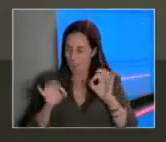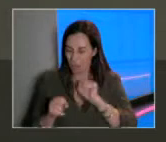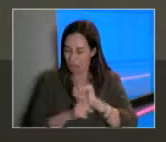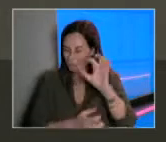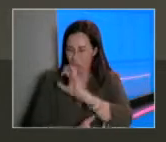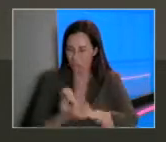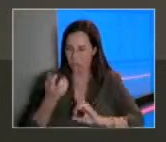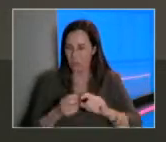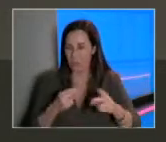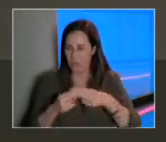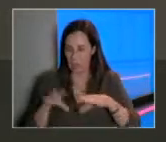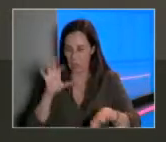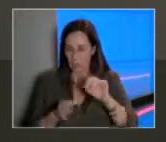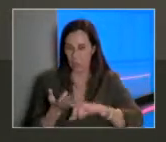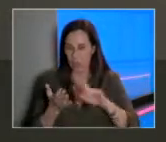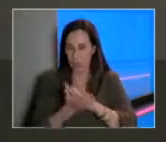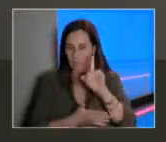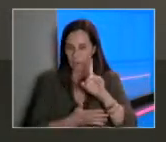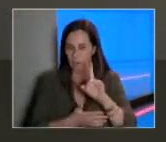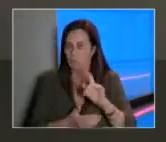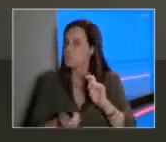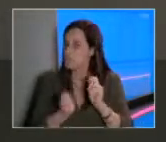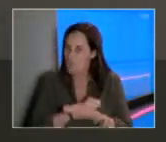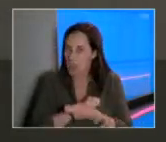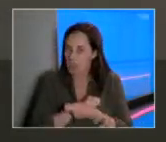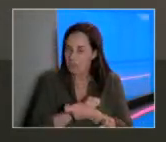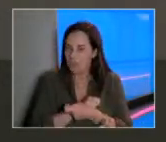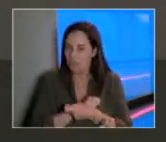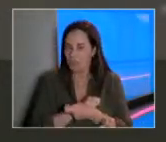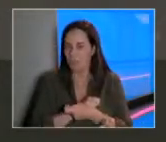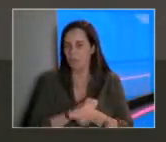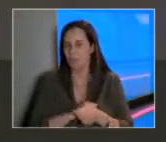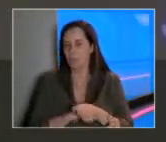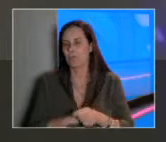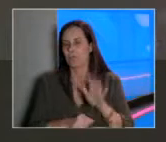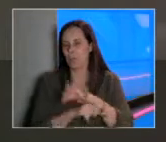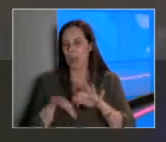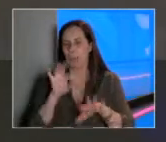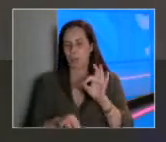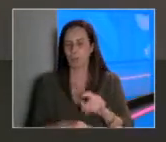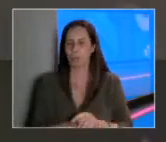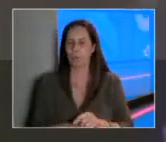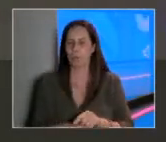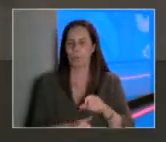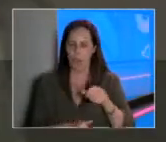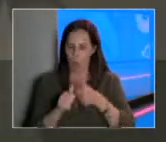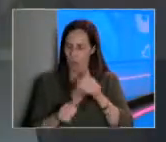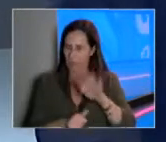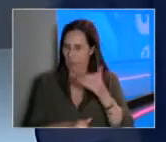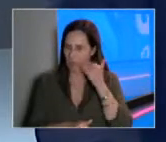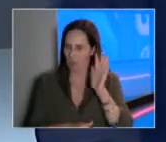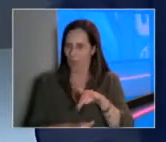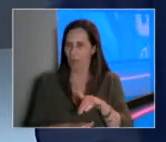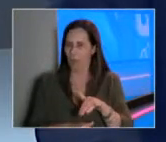יוצאת בימים אלה לקראת הבחירות בנובמבר, תשנה כיוון ותלך לתוך הקלפי. אגב, כמי שעוקב גם אחרי ארצות